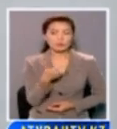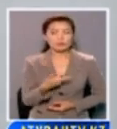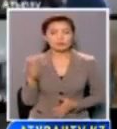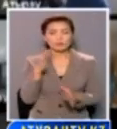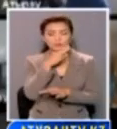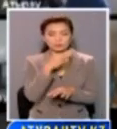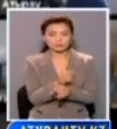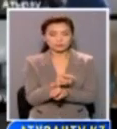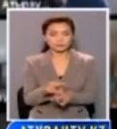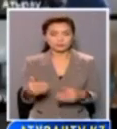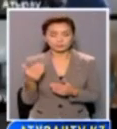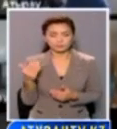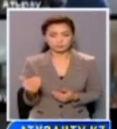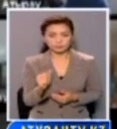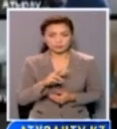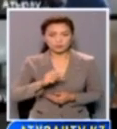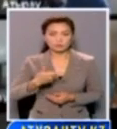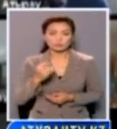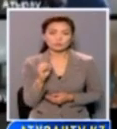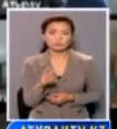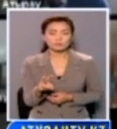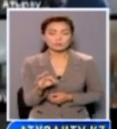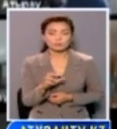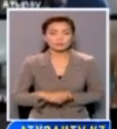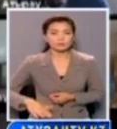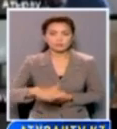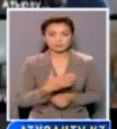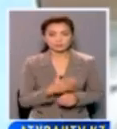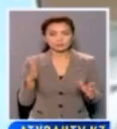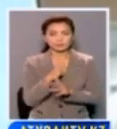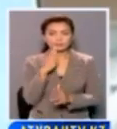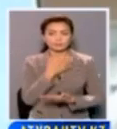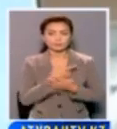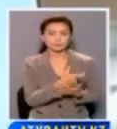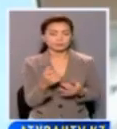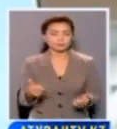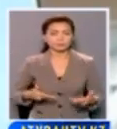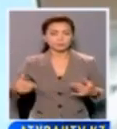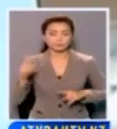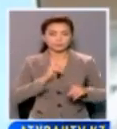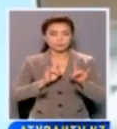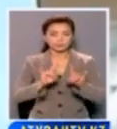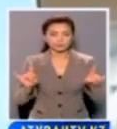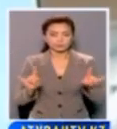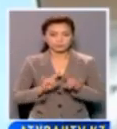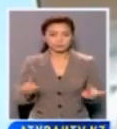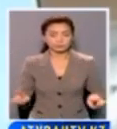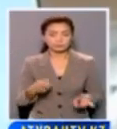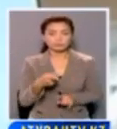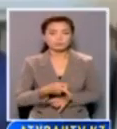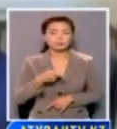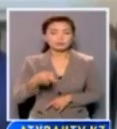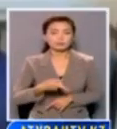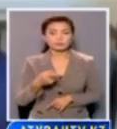табиғи ресурстар министрі Мағзұм Мырзағалиев Атырау облысының экобелсенділермен онлайн жиын өткізді. Бір жарым